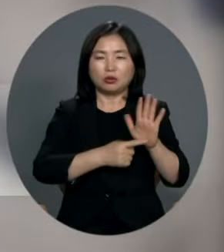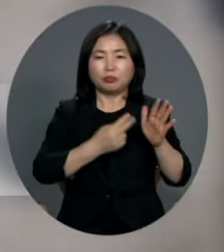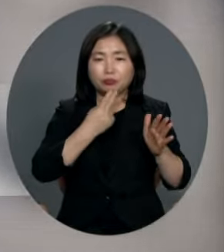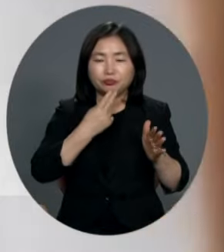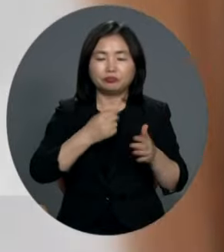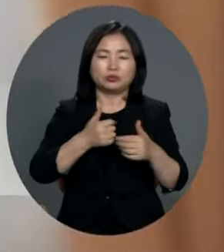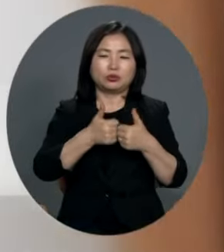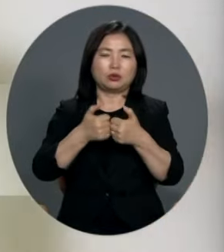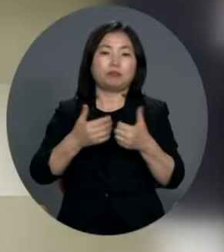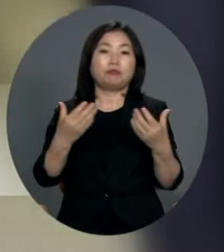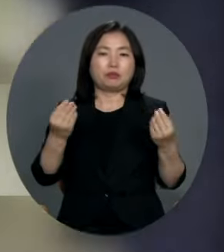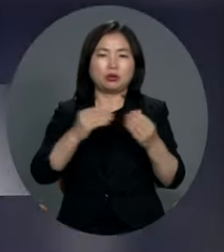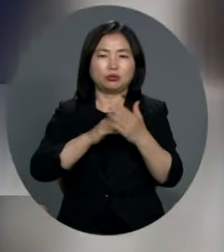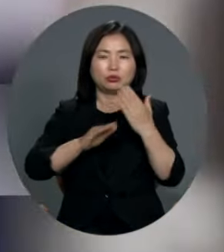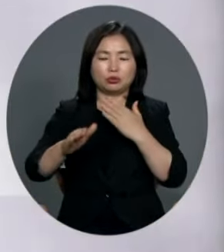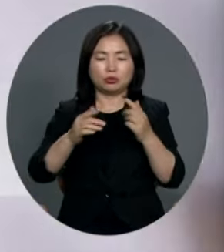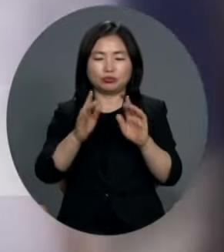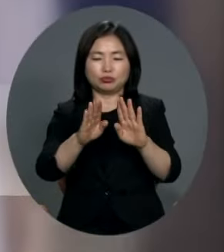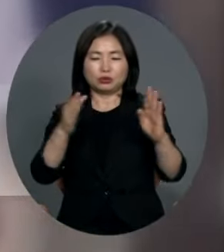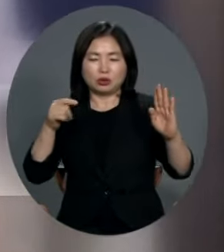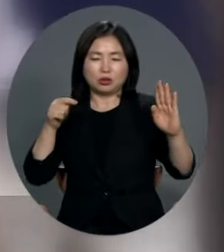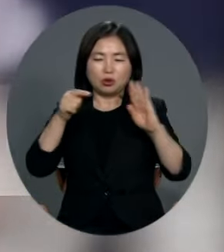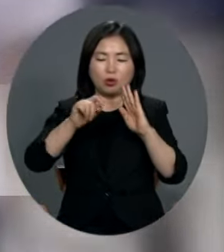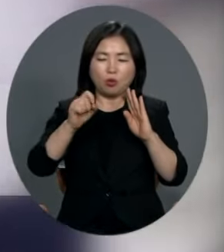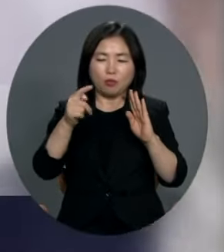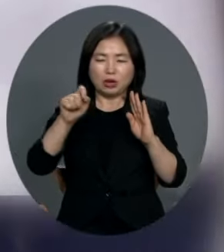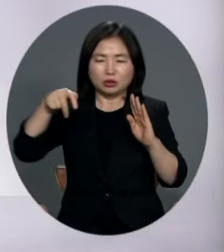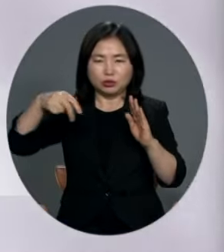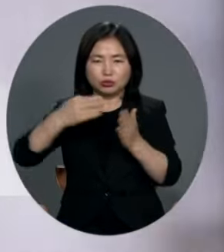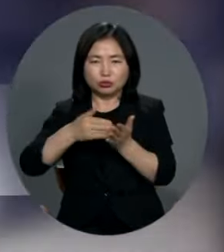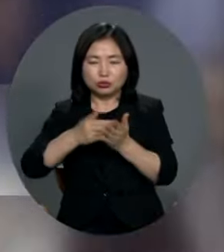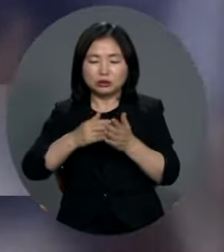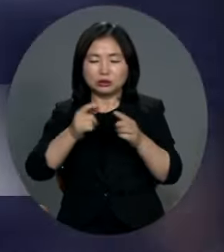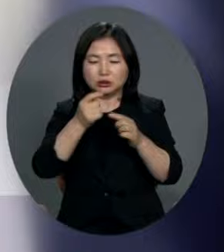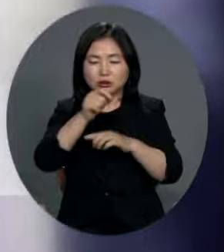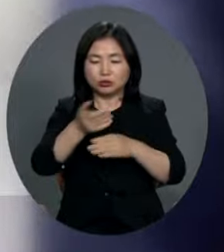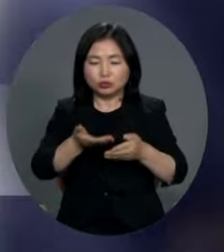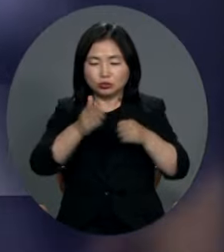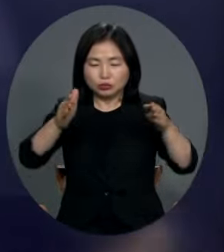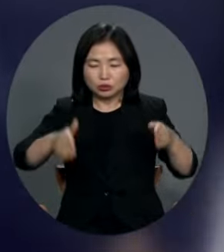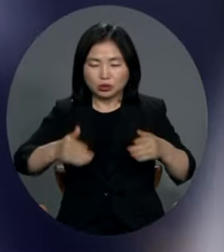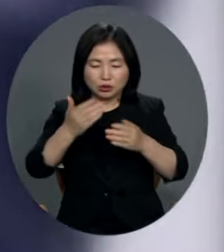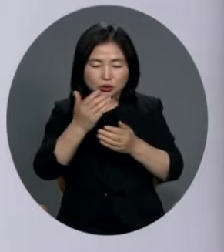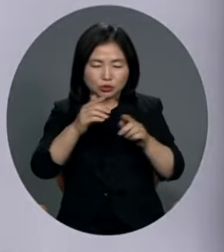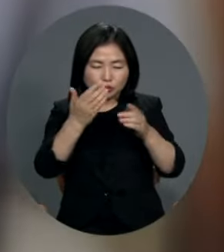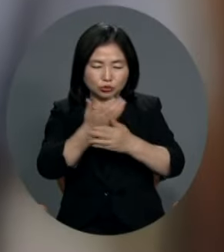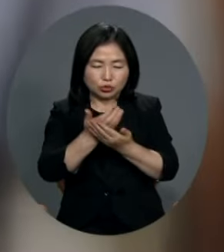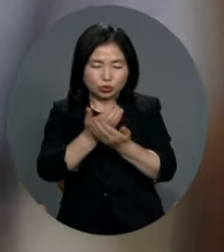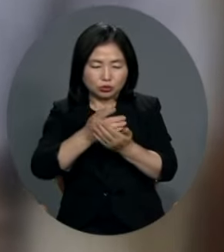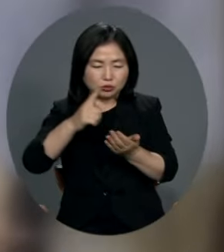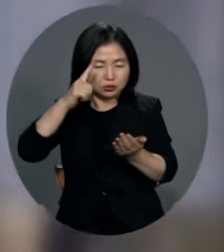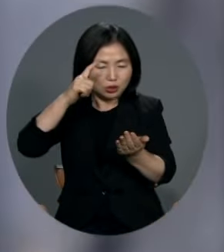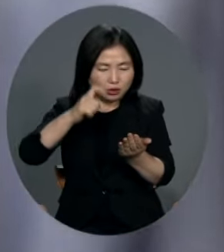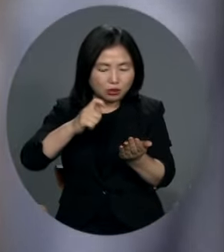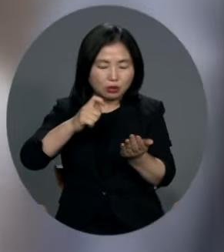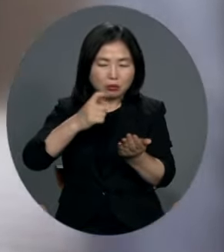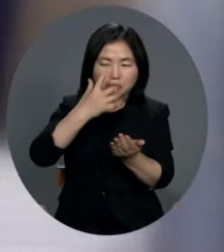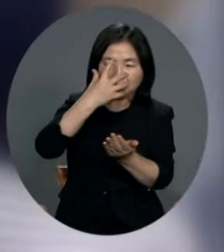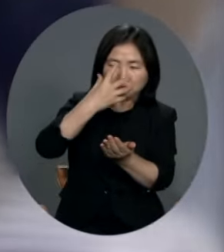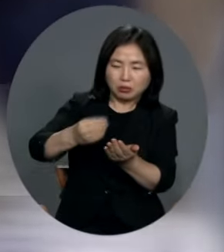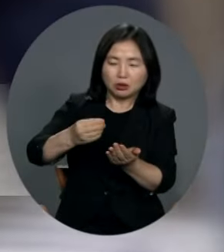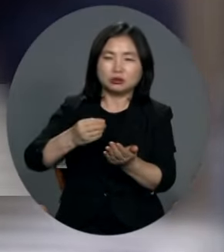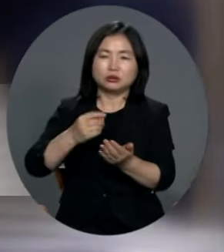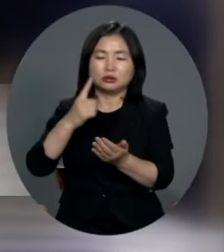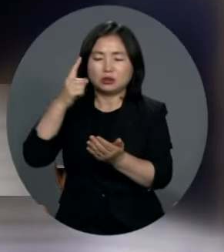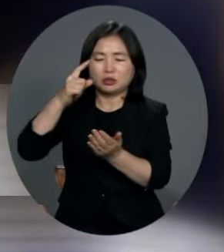총회가 끝나고 문이 열리자 오마이뉴스 기자가 들어가 테이블 위에 있던 소류 하나를 촬영했습니다 일본 공무원이